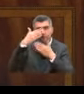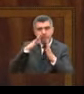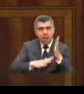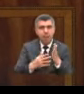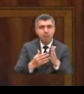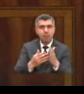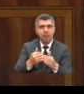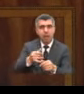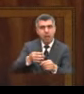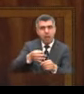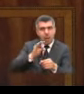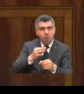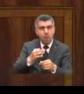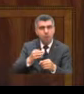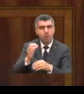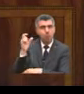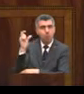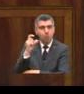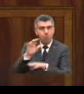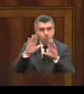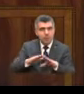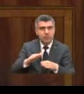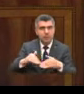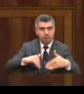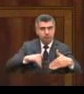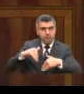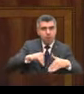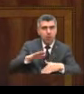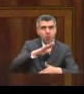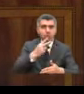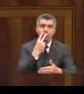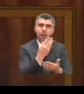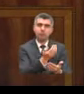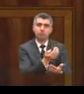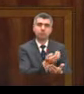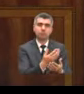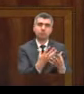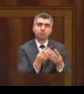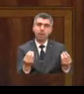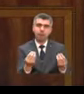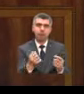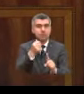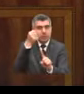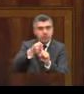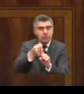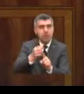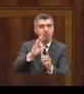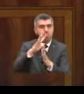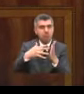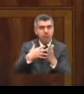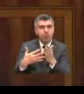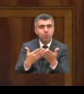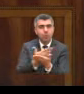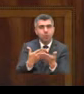المقاهي، في المساجد، في الطرقات، في المحطات، في كل شيء كان جدو ظاهرة التسول. كتبدلو فعلا مجهودات، كاين خطط، كاين برامج،